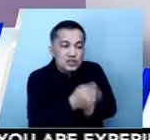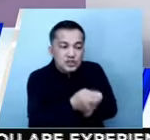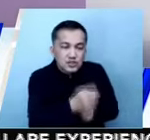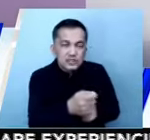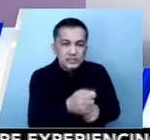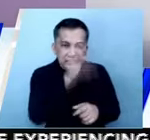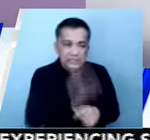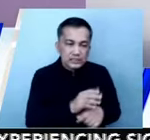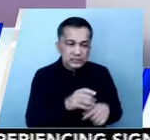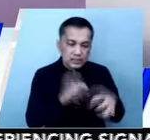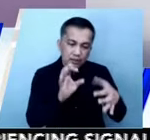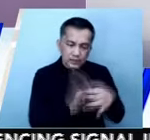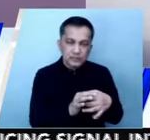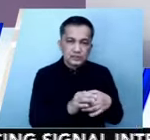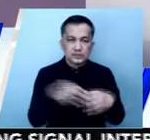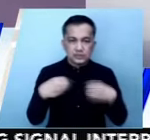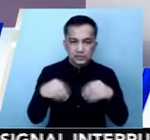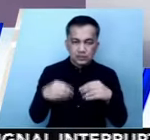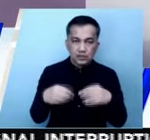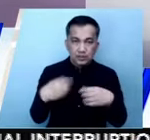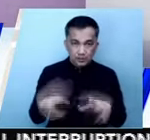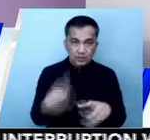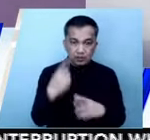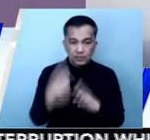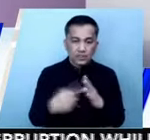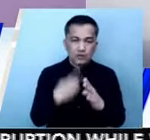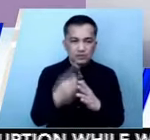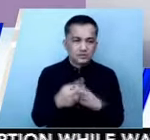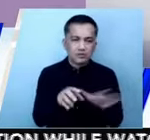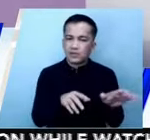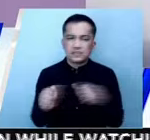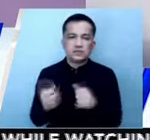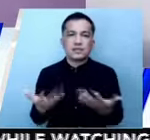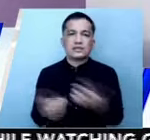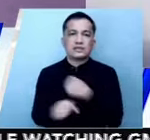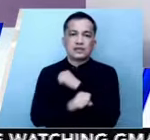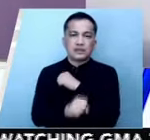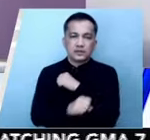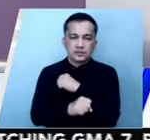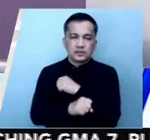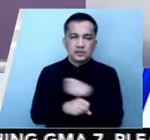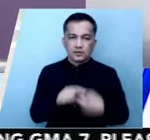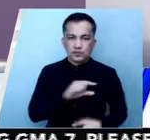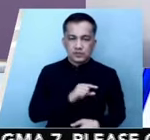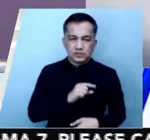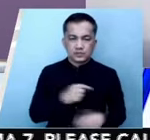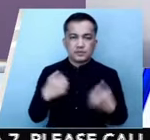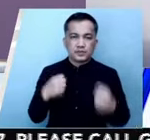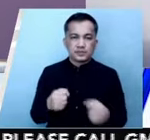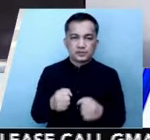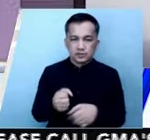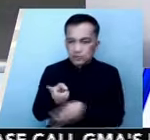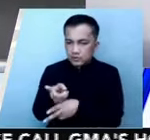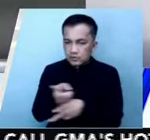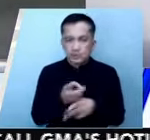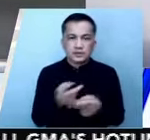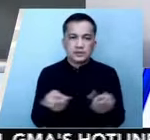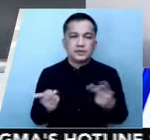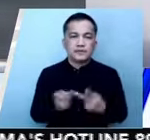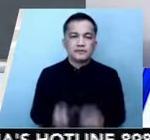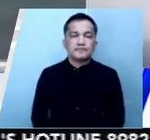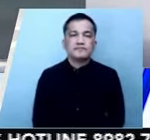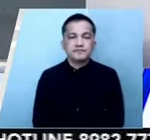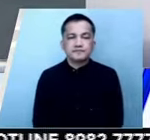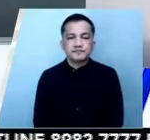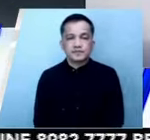tindahan. Pero matapos ang mahigit isang oras, umalis siyang walang nanakaw. Ang pulisya, pinaigting daw ang pagpatrolya sa lugar.